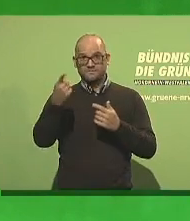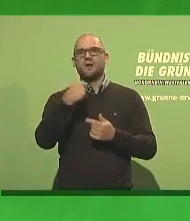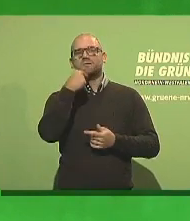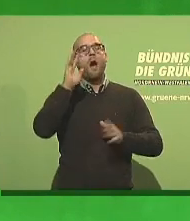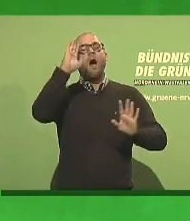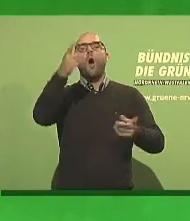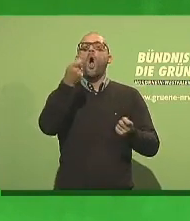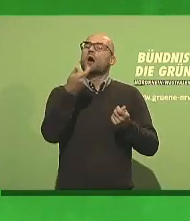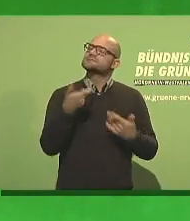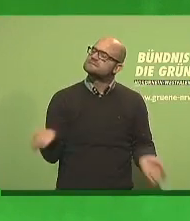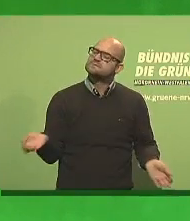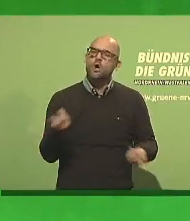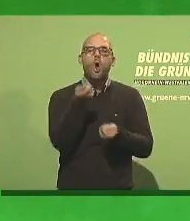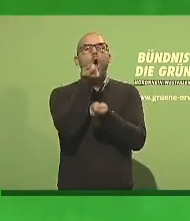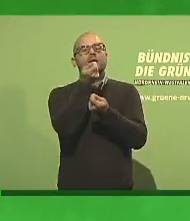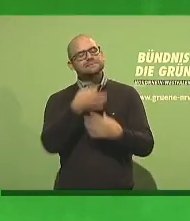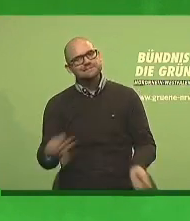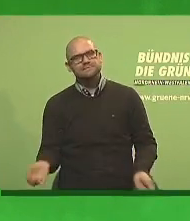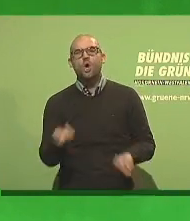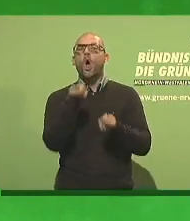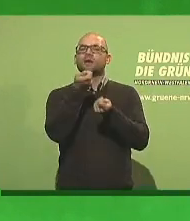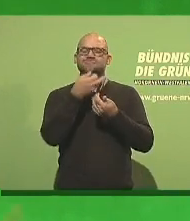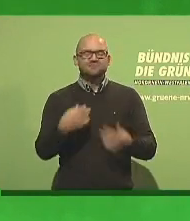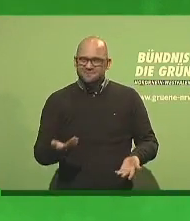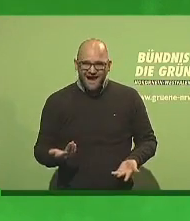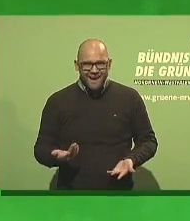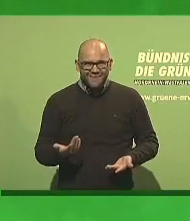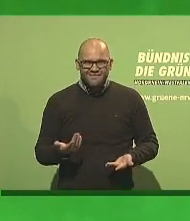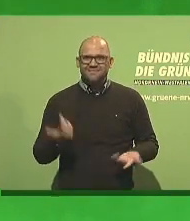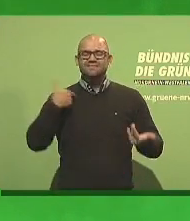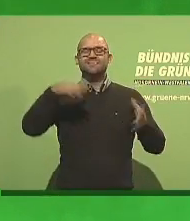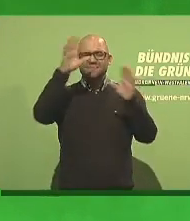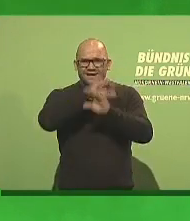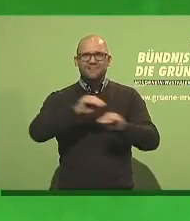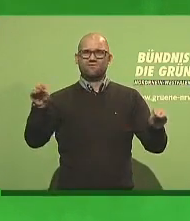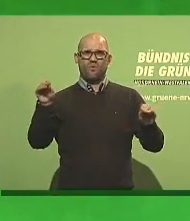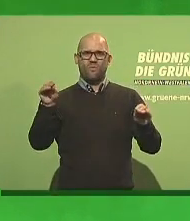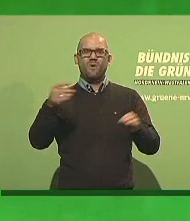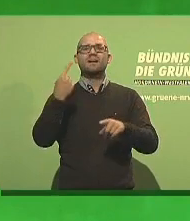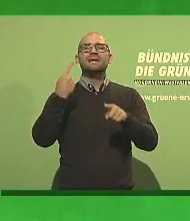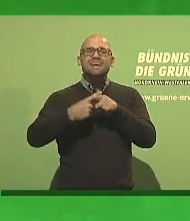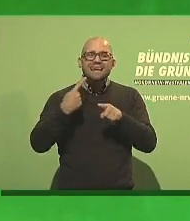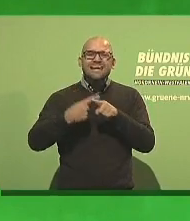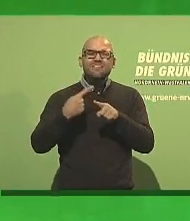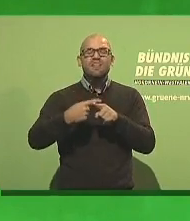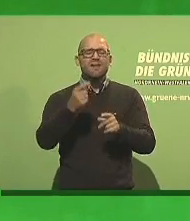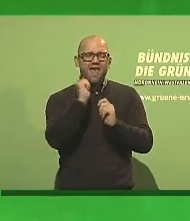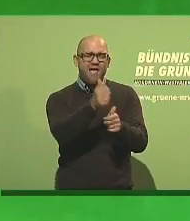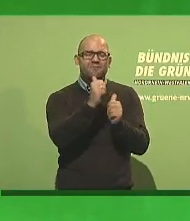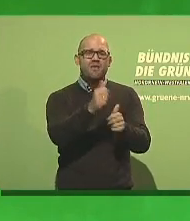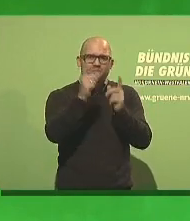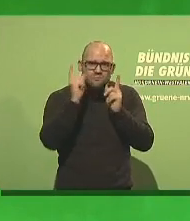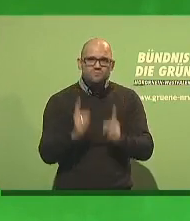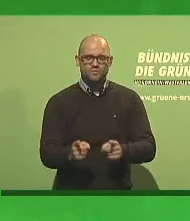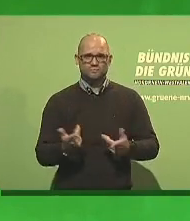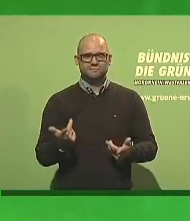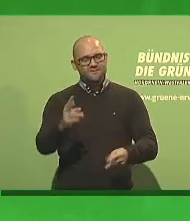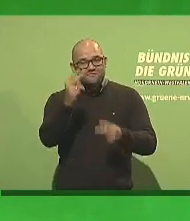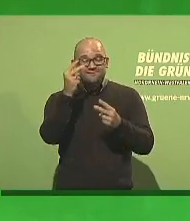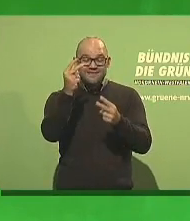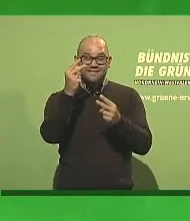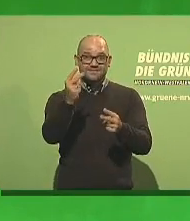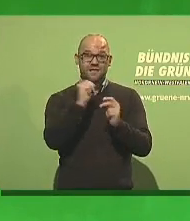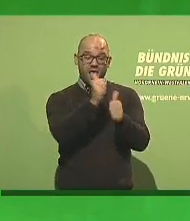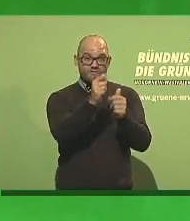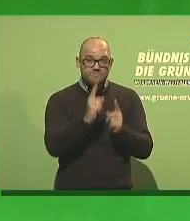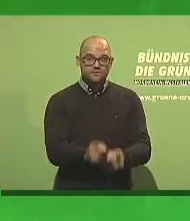kostet nichts. Wir haben die Aufgabe, den Menschen zu sagen, es ist notwendig, Griechenland daraus zu helfen. Es ist notwendig, dass wir